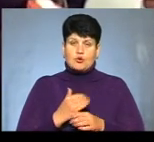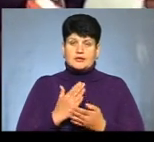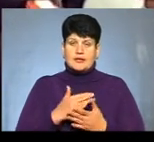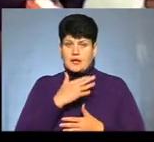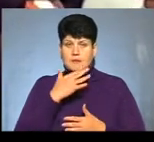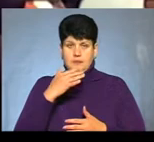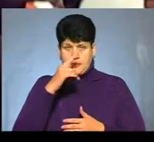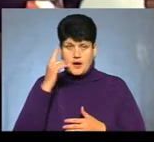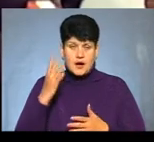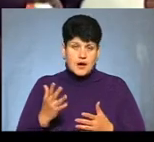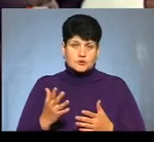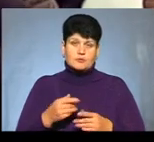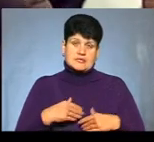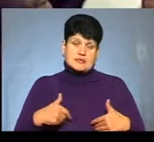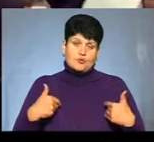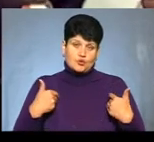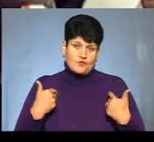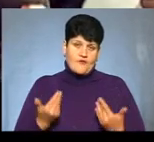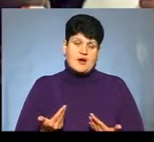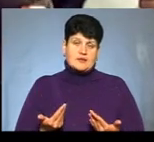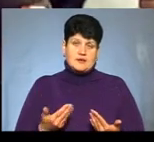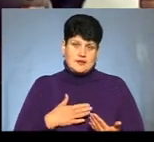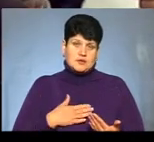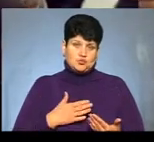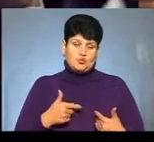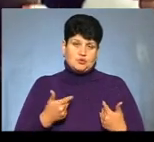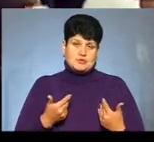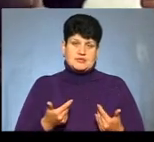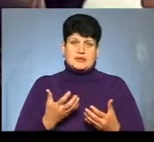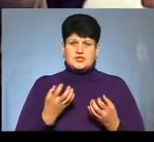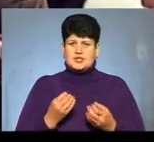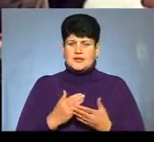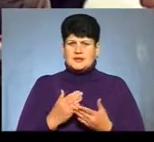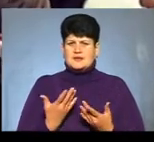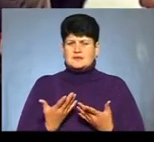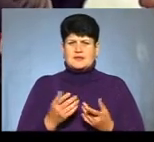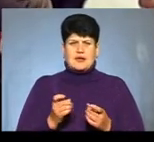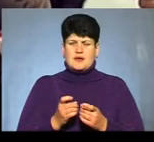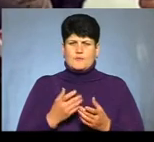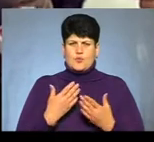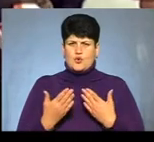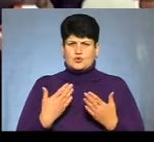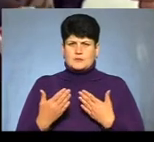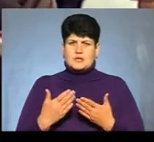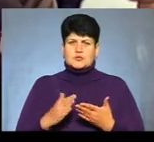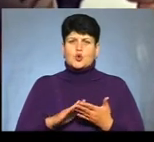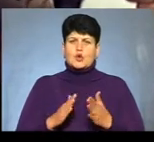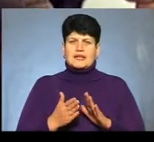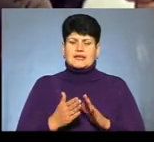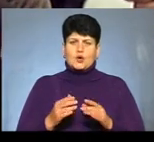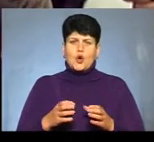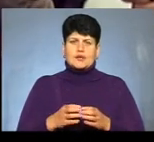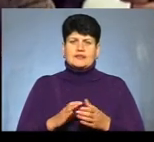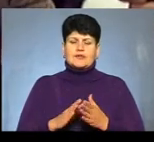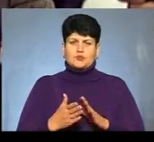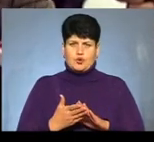відбуваються, роботи є багато. Ми запропонували, власне, от яка була пропозиція наша, там ще є якісь певні непорозуміння з колективним договором